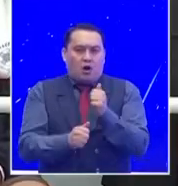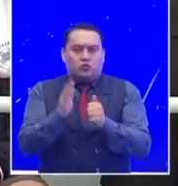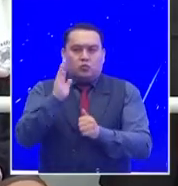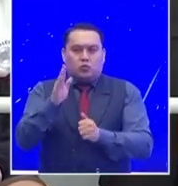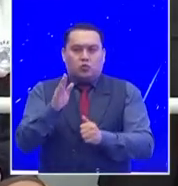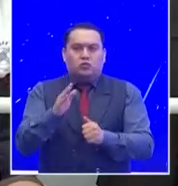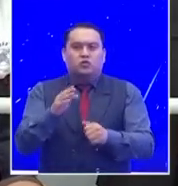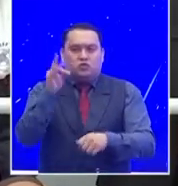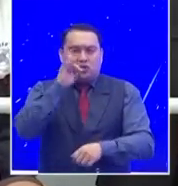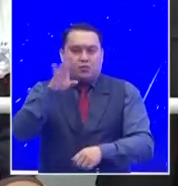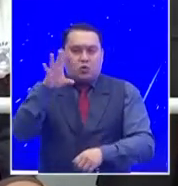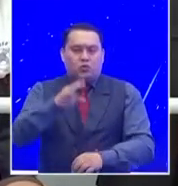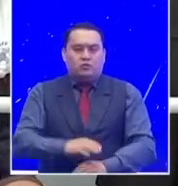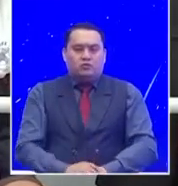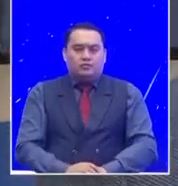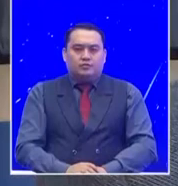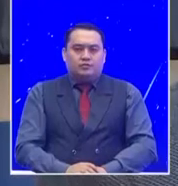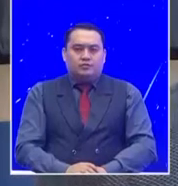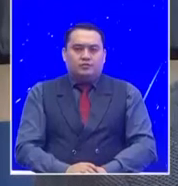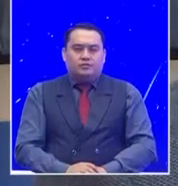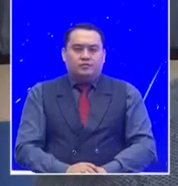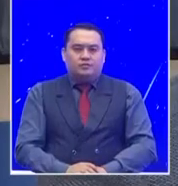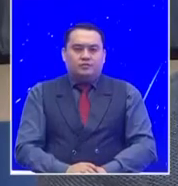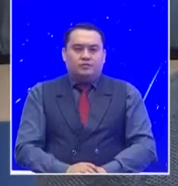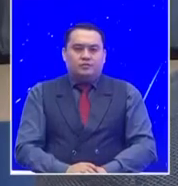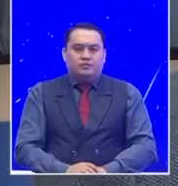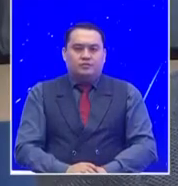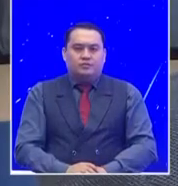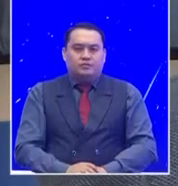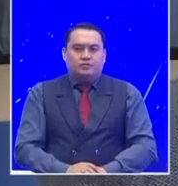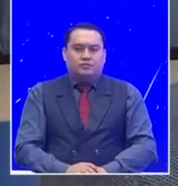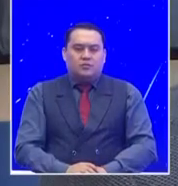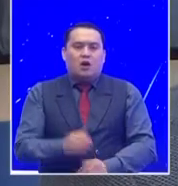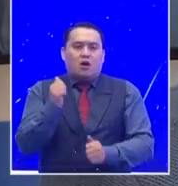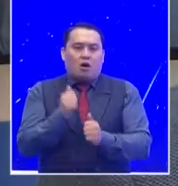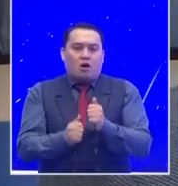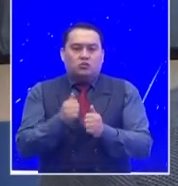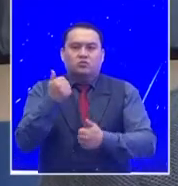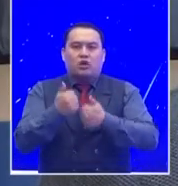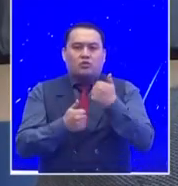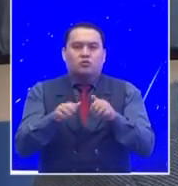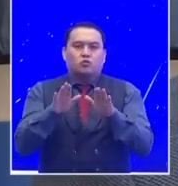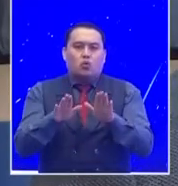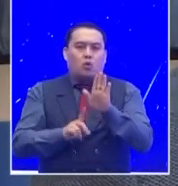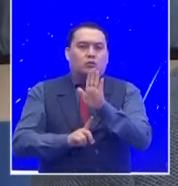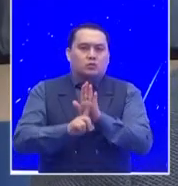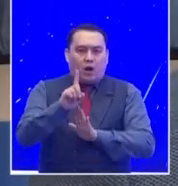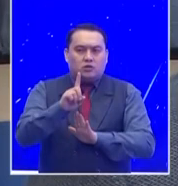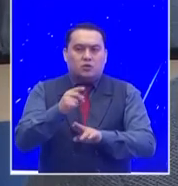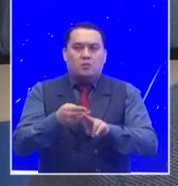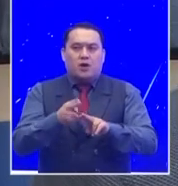будущий потенциальный чемпион Казахстана. Часто не выделишь, потому что соревнование только начался, поэтому...